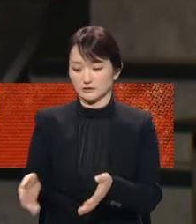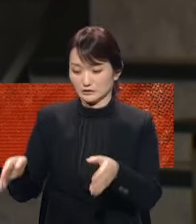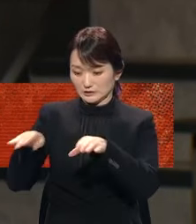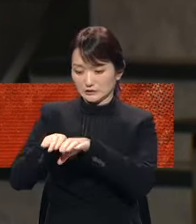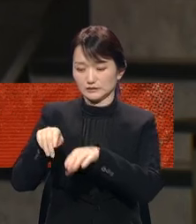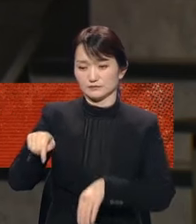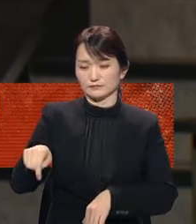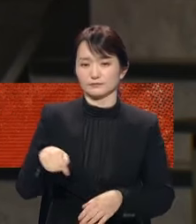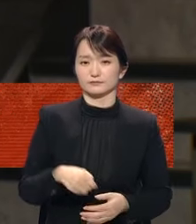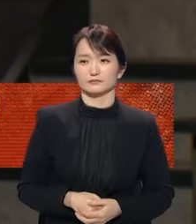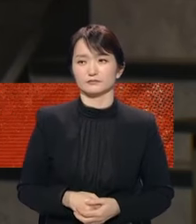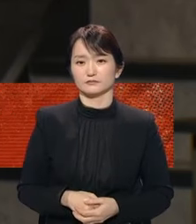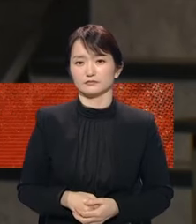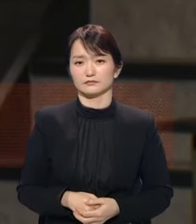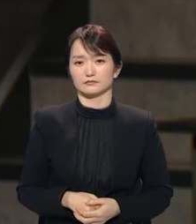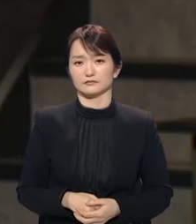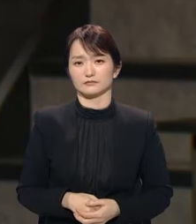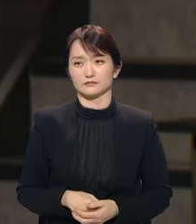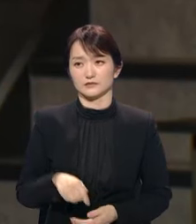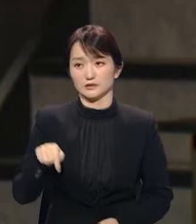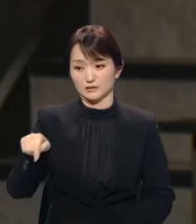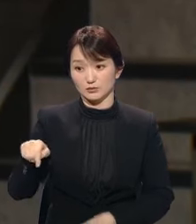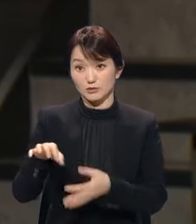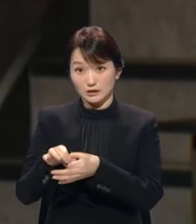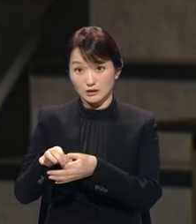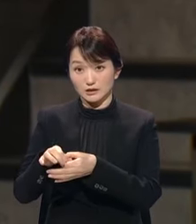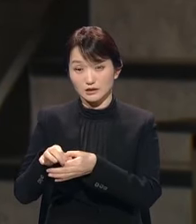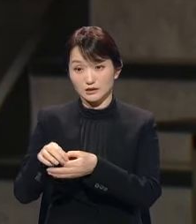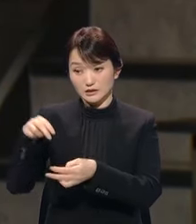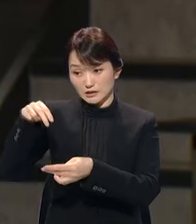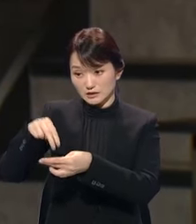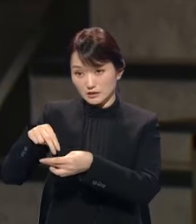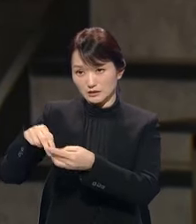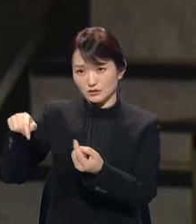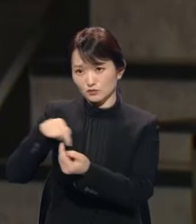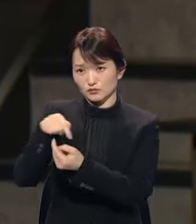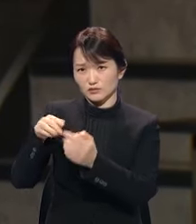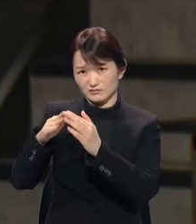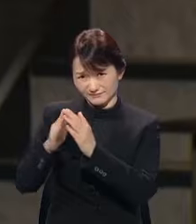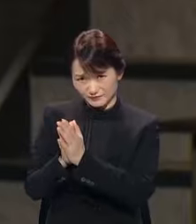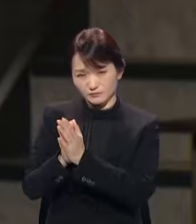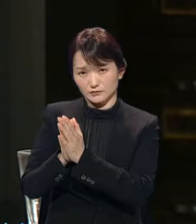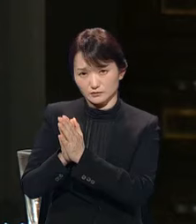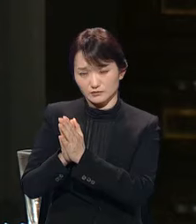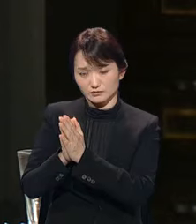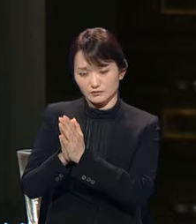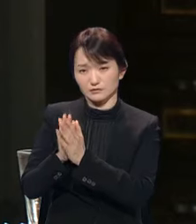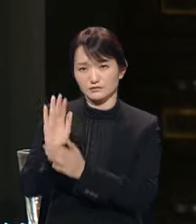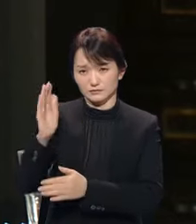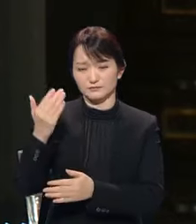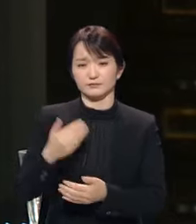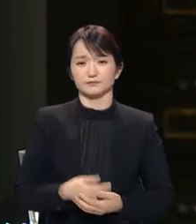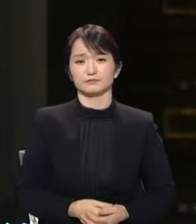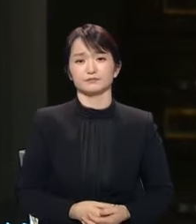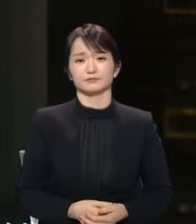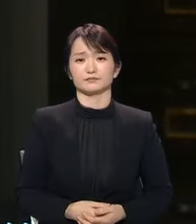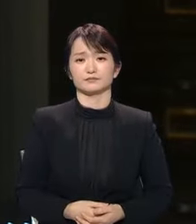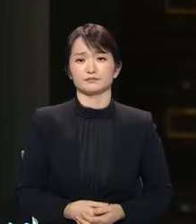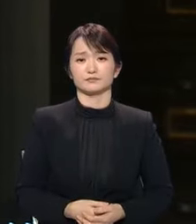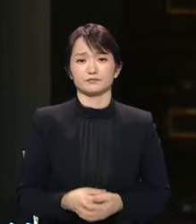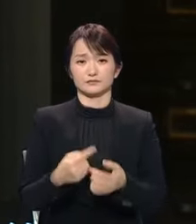경우는 이것만 가지고도 폐쇄를 해야 될 것으로 저는 봅니다. 아, 이거 좀 계속 좀 보겠습니다. 자, 첫